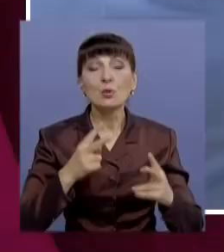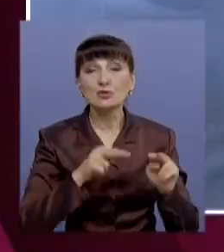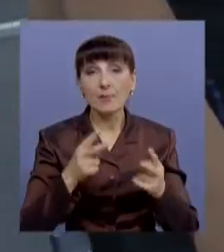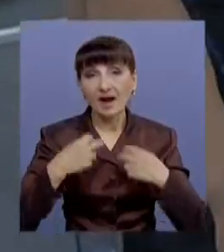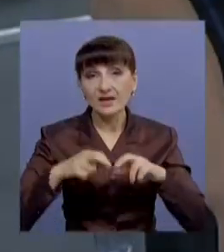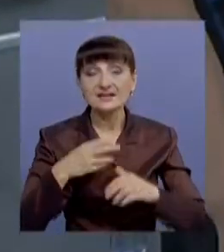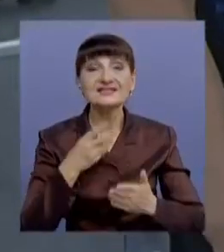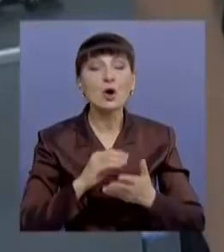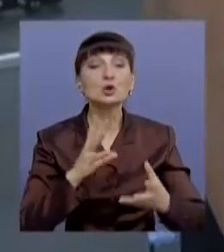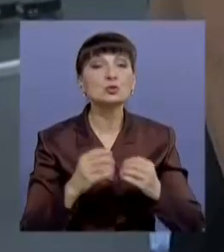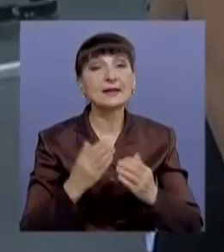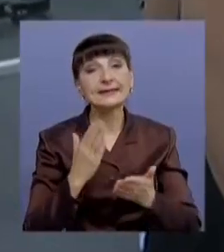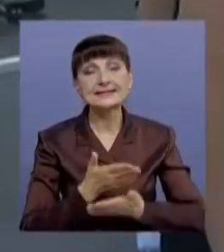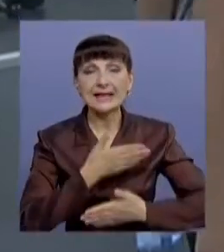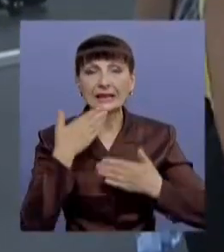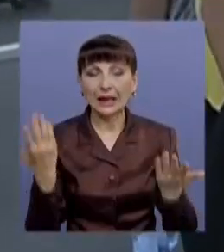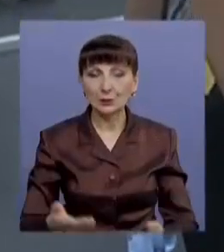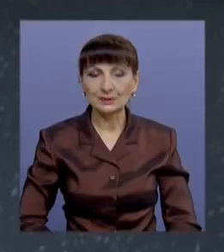результаты.